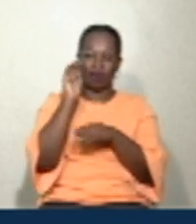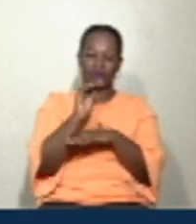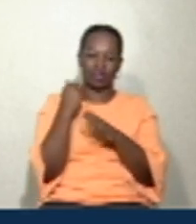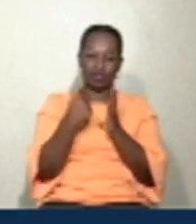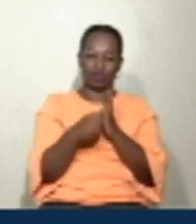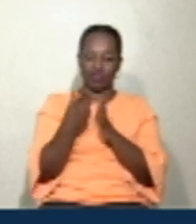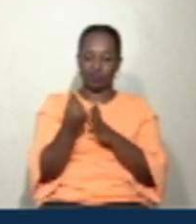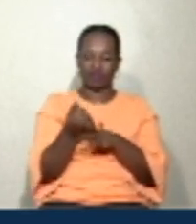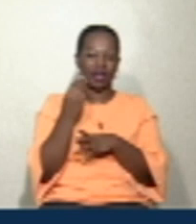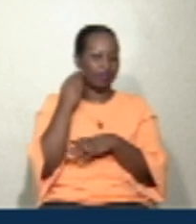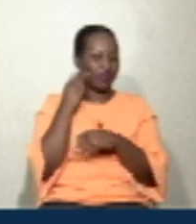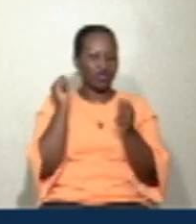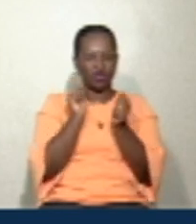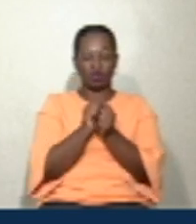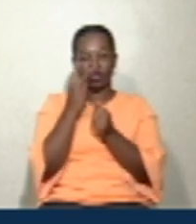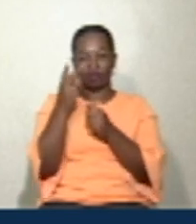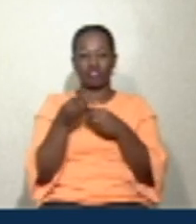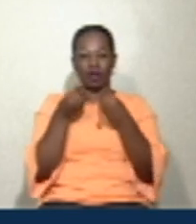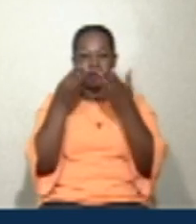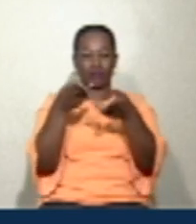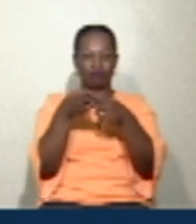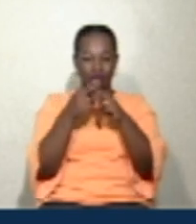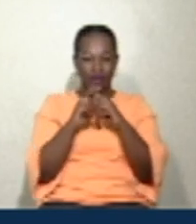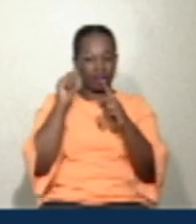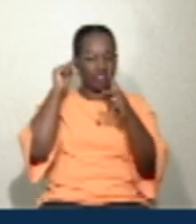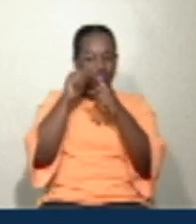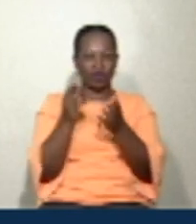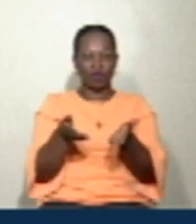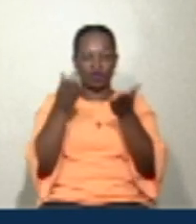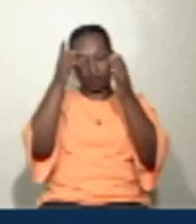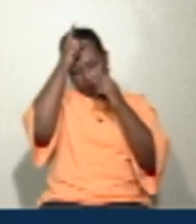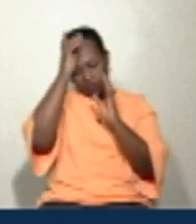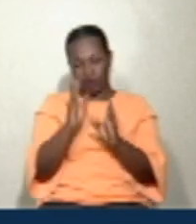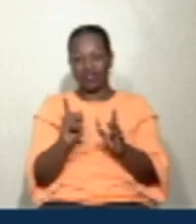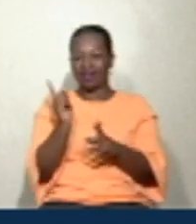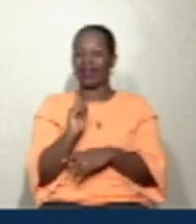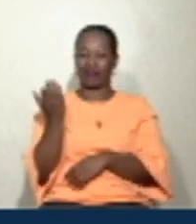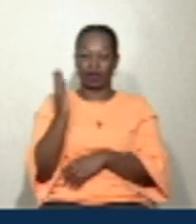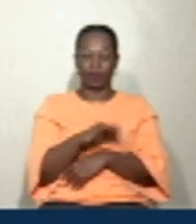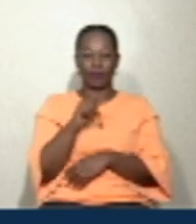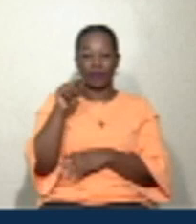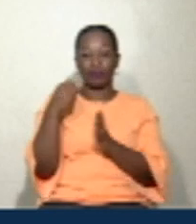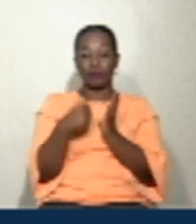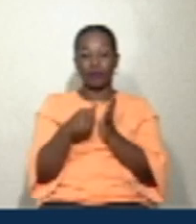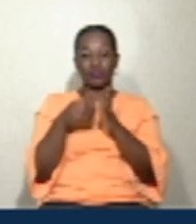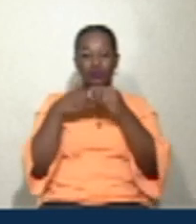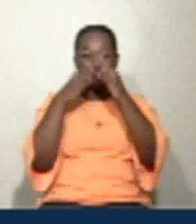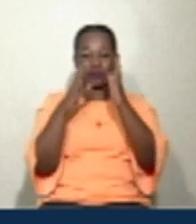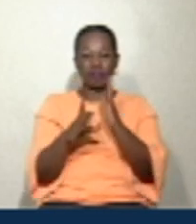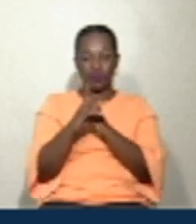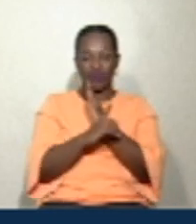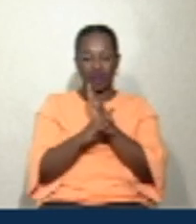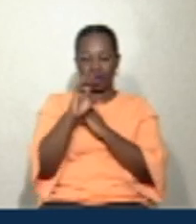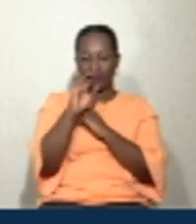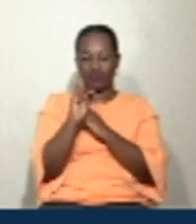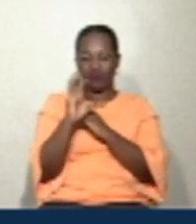cy'amafaranga agera kuri miliyoni 12 yatanzwe nk'inkunguzanyo agamije kuzamura abaturage ataragaruka. Kuri ibibazo umuyobozi w'aka karere Mutabazi